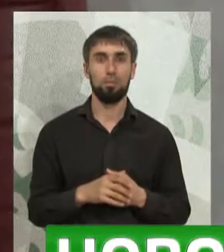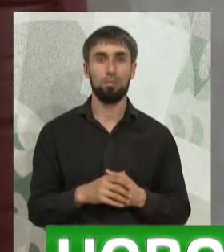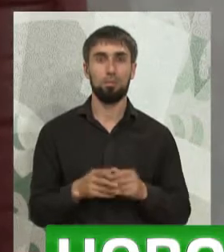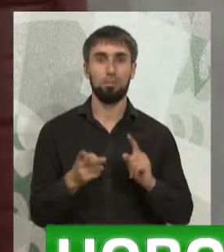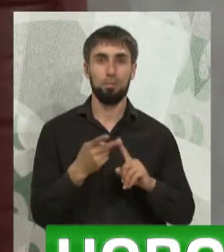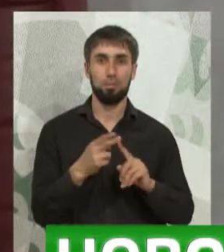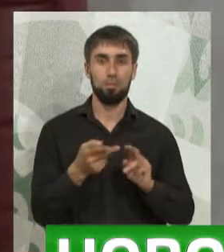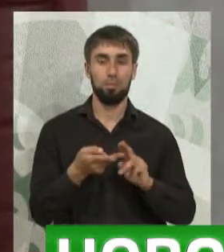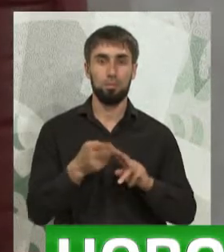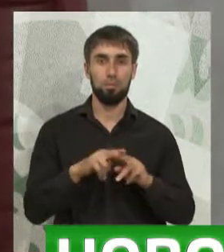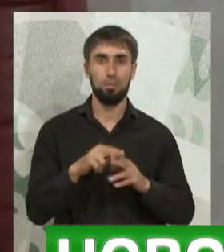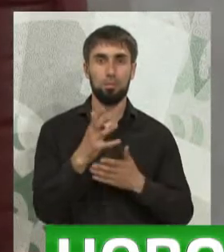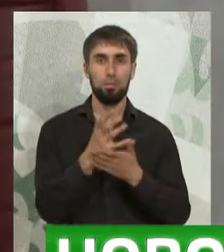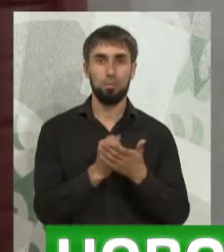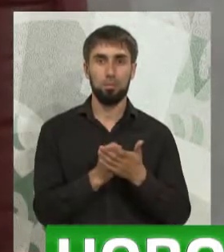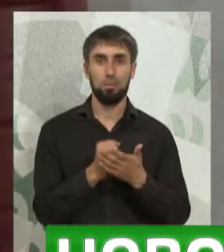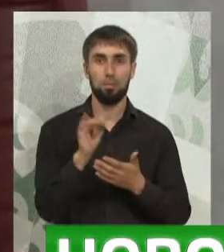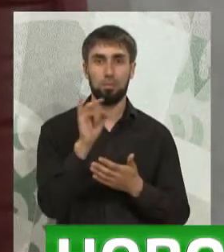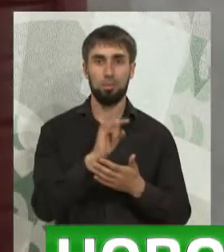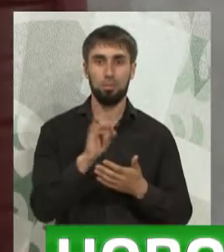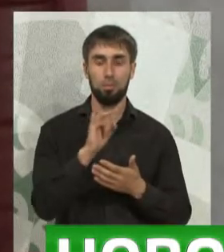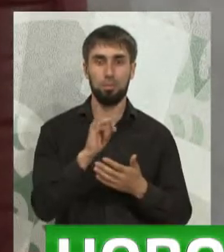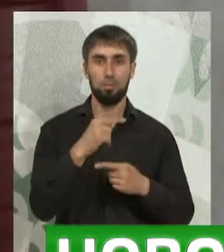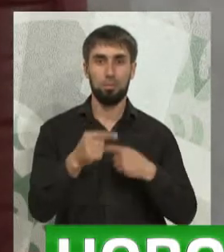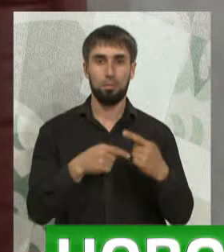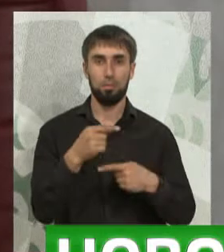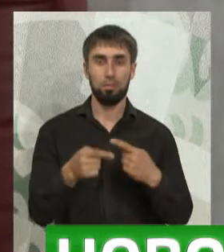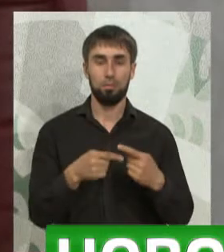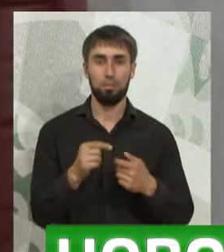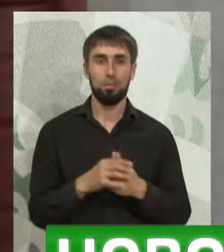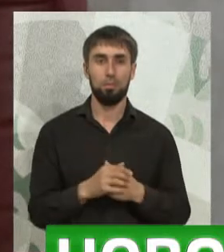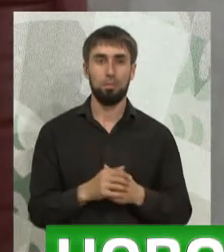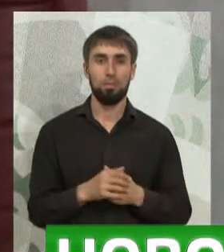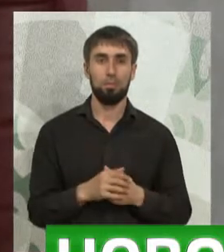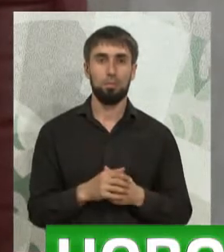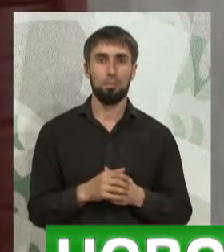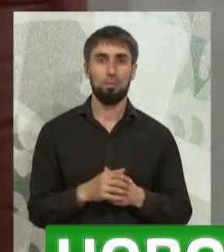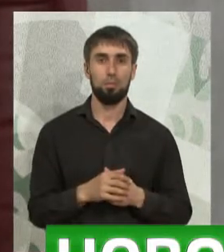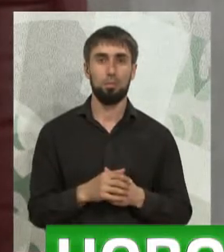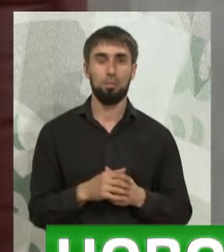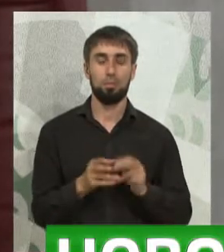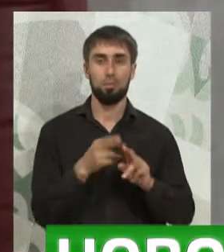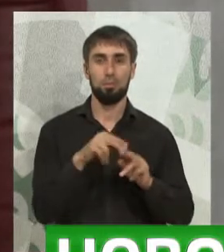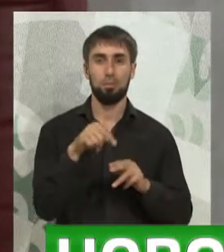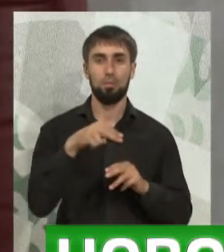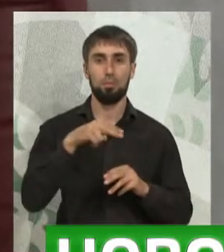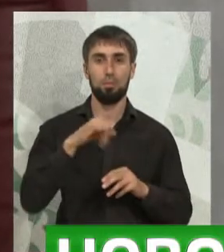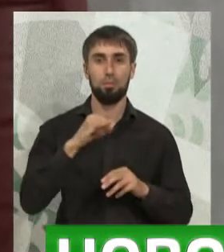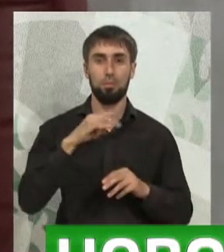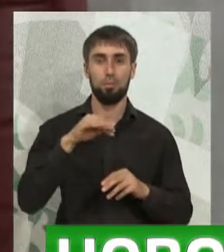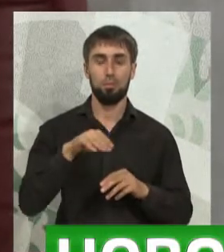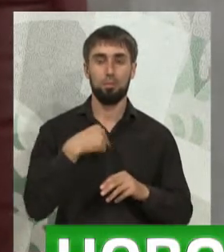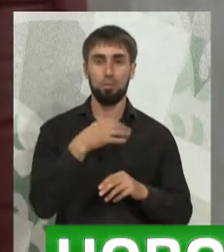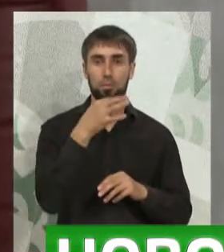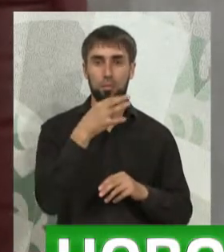это сохранение исторического наследия. Вот этот пункт мне понравился, что